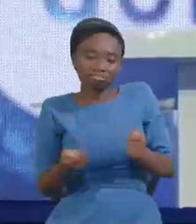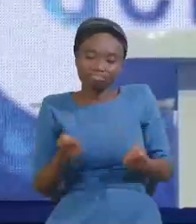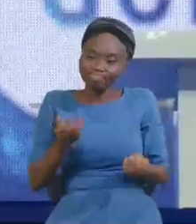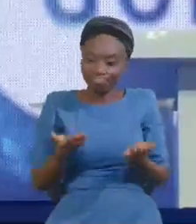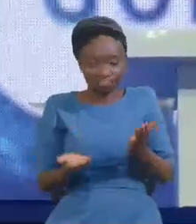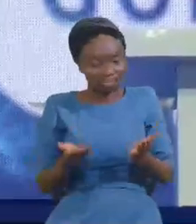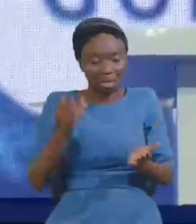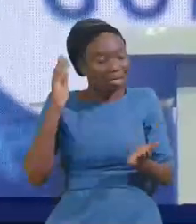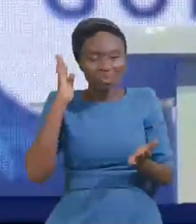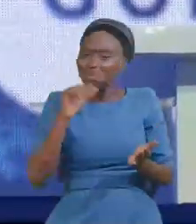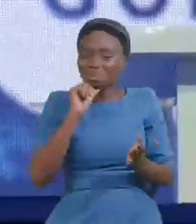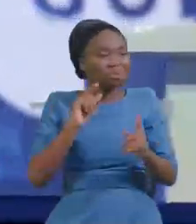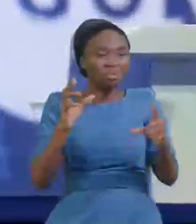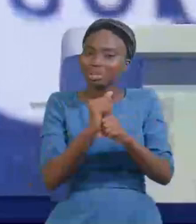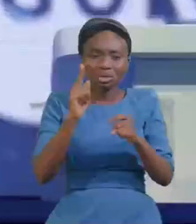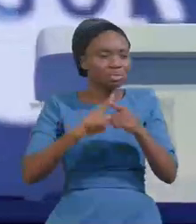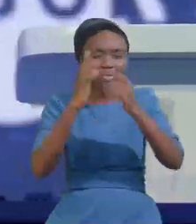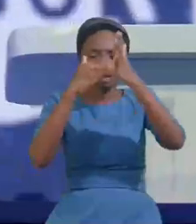ciel.